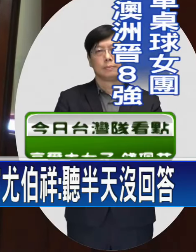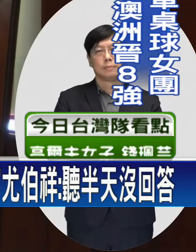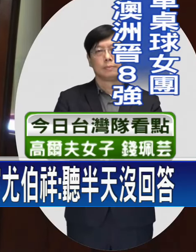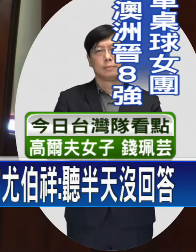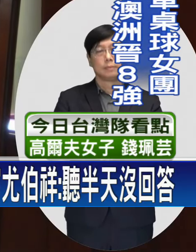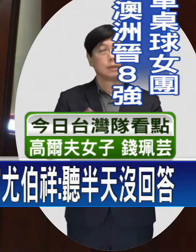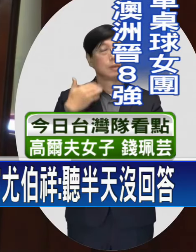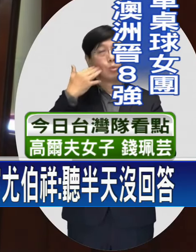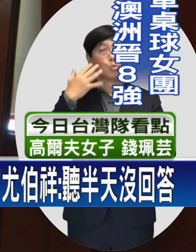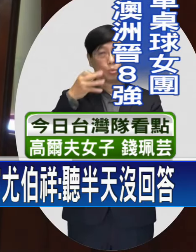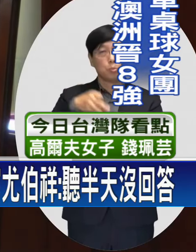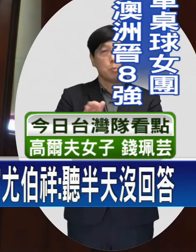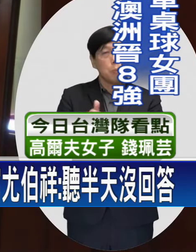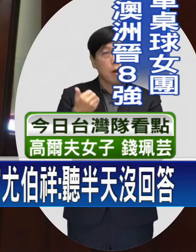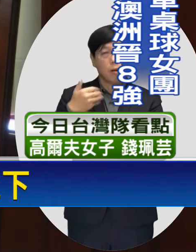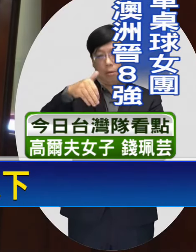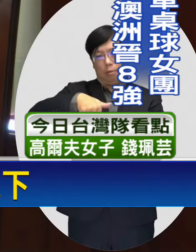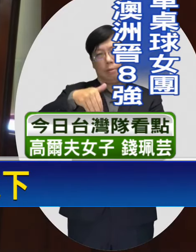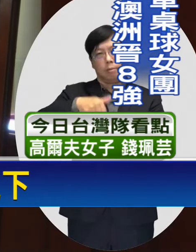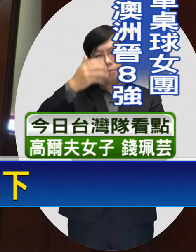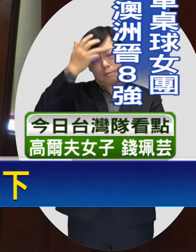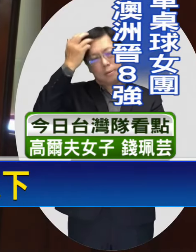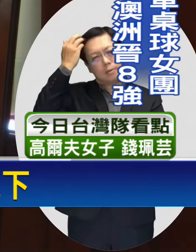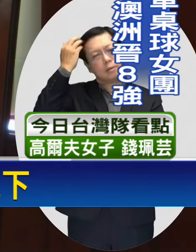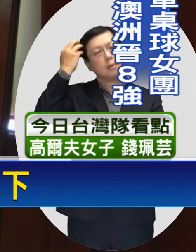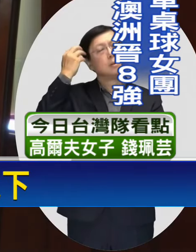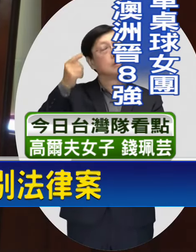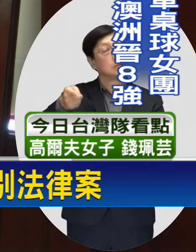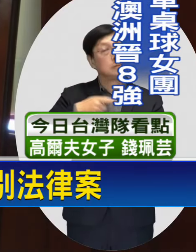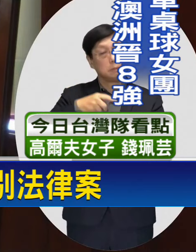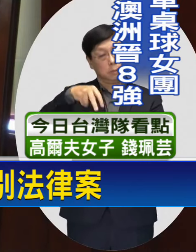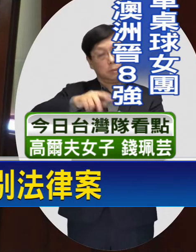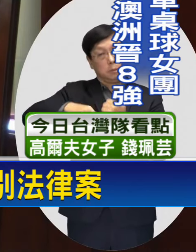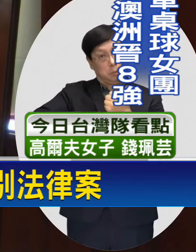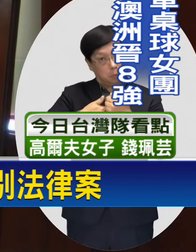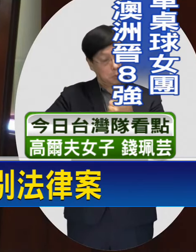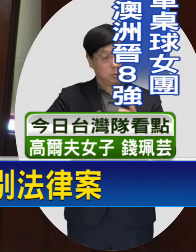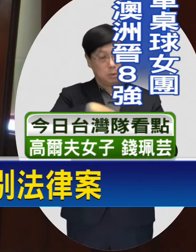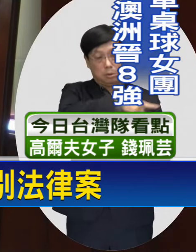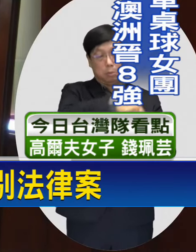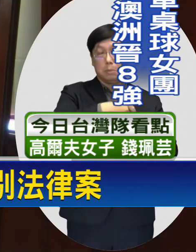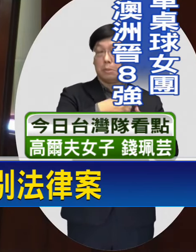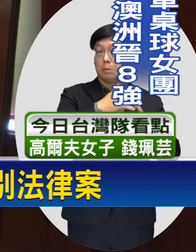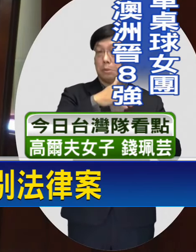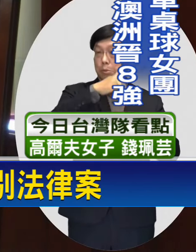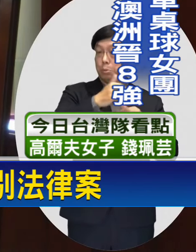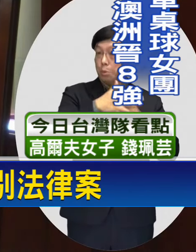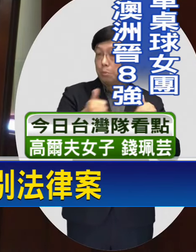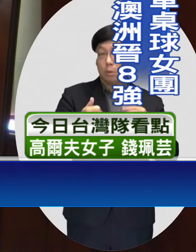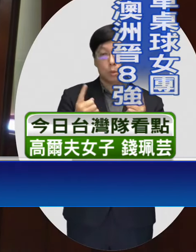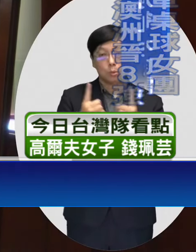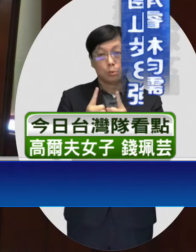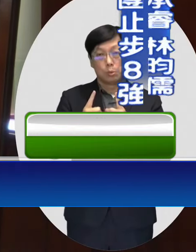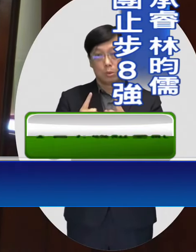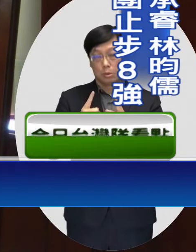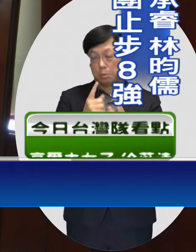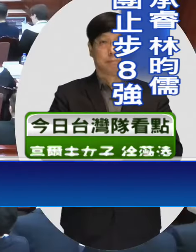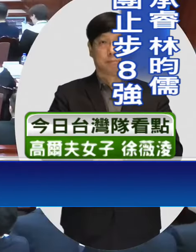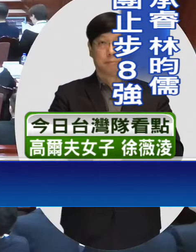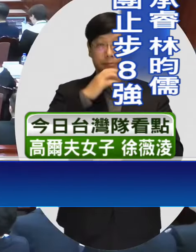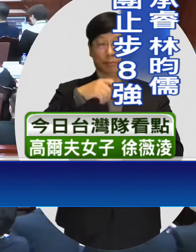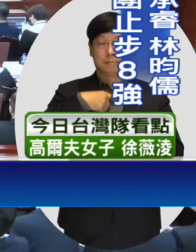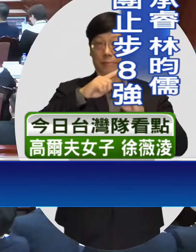在无记名投票的情况之下，各位立委的选民要如何就个别法律案来向各位问